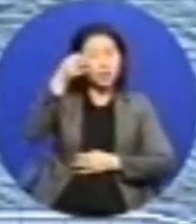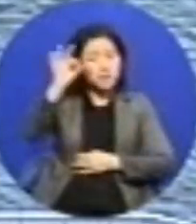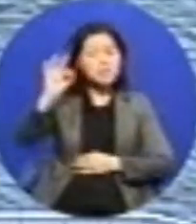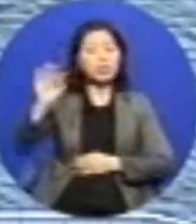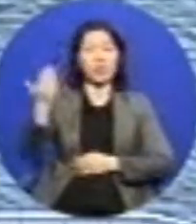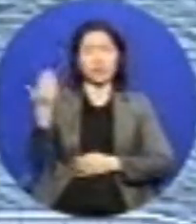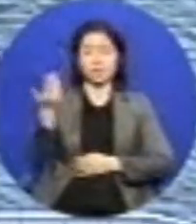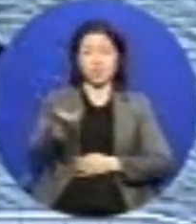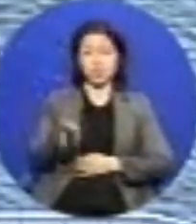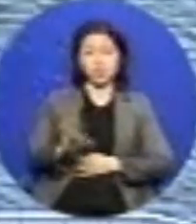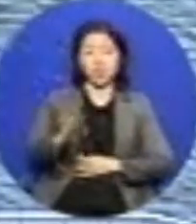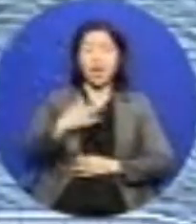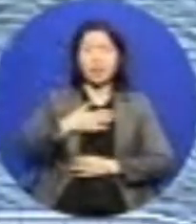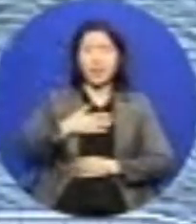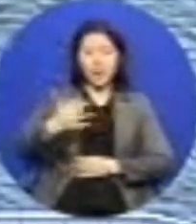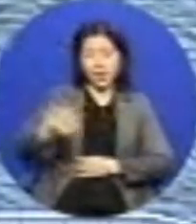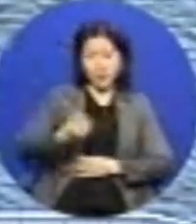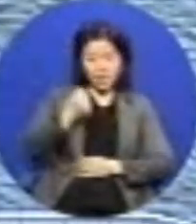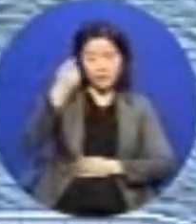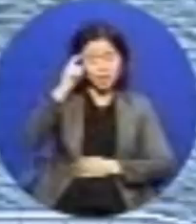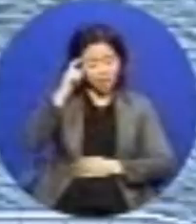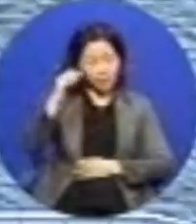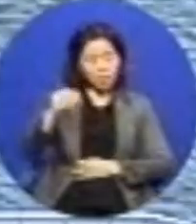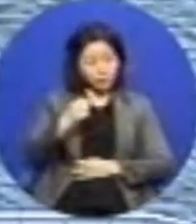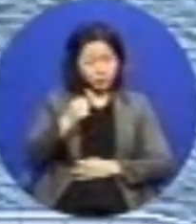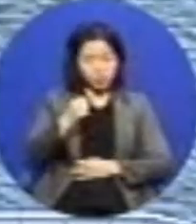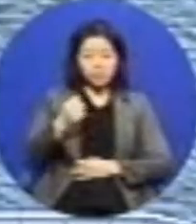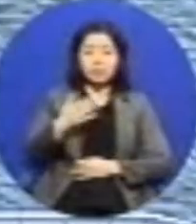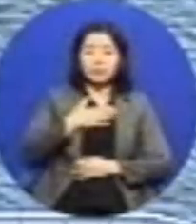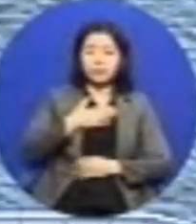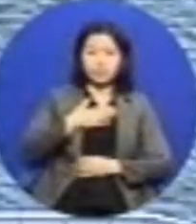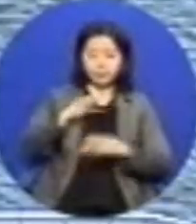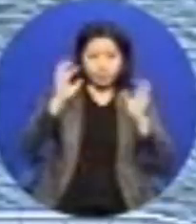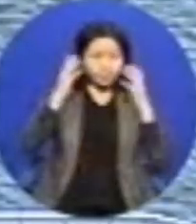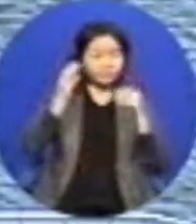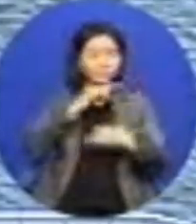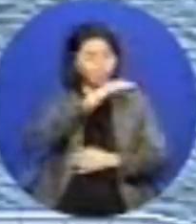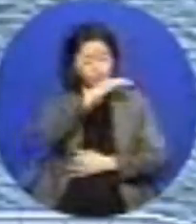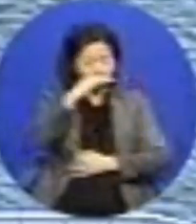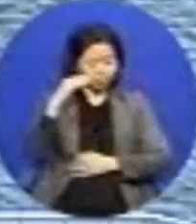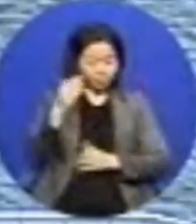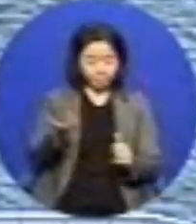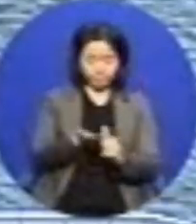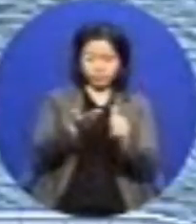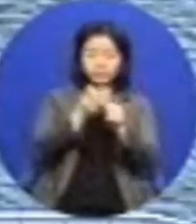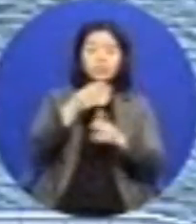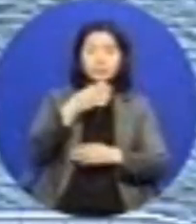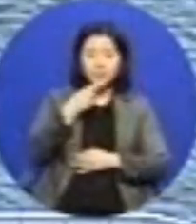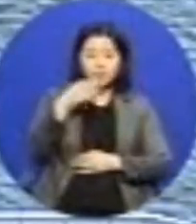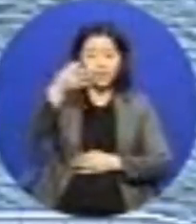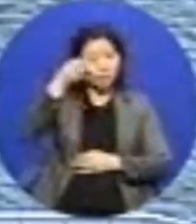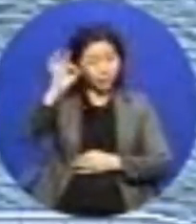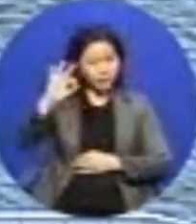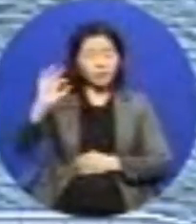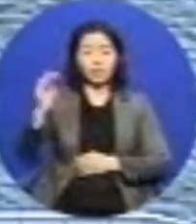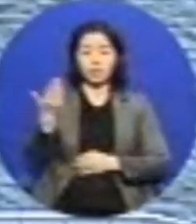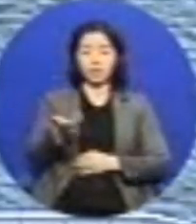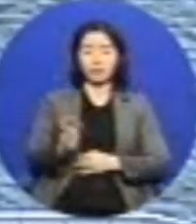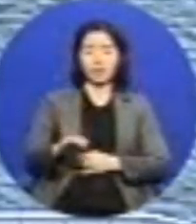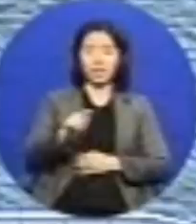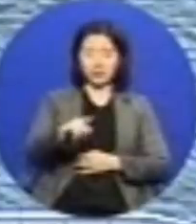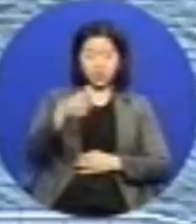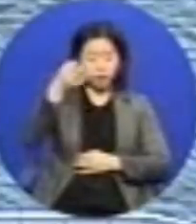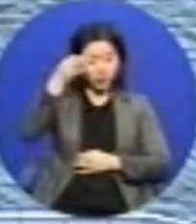내가 가지고 있는 생각으로는 내 아이를 바로 기를 수 없다고 깨달아야 되는데 그걸 깨닫지 못